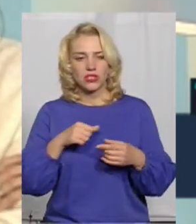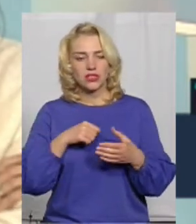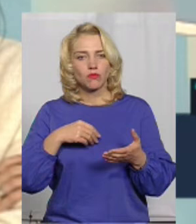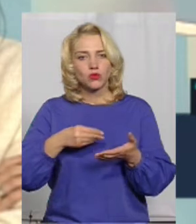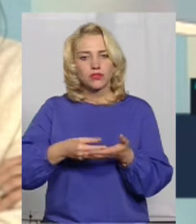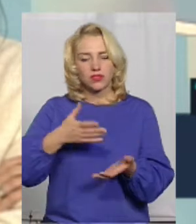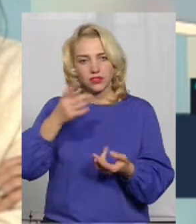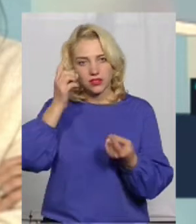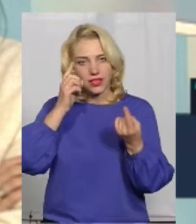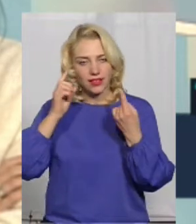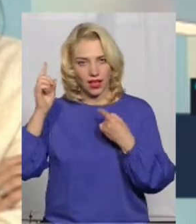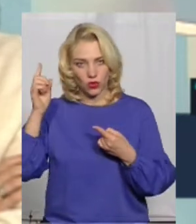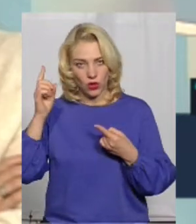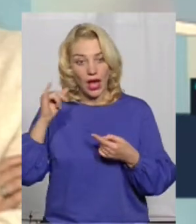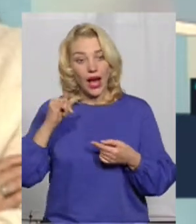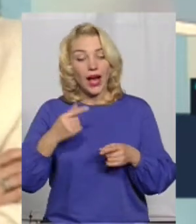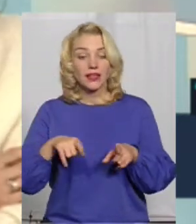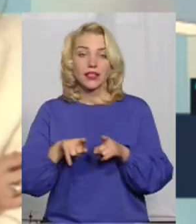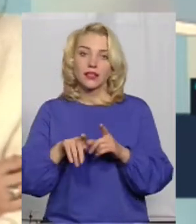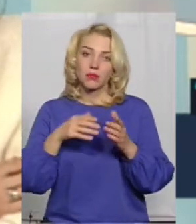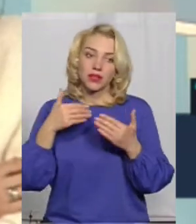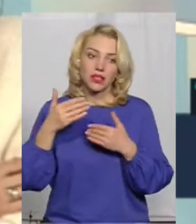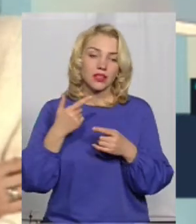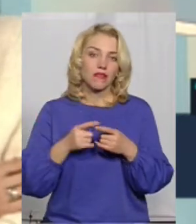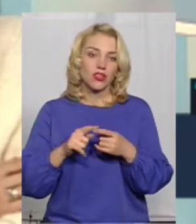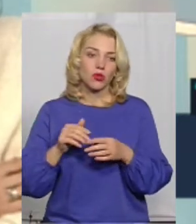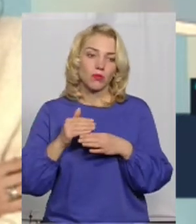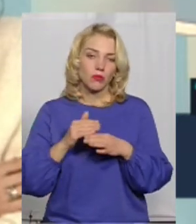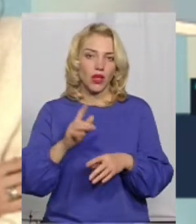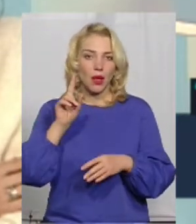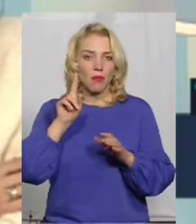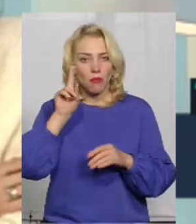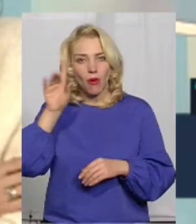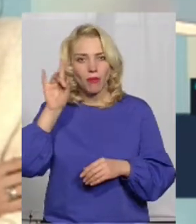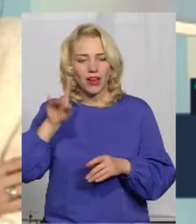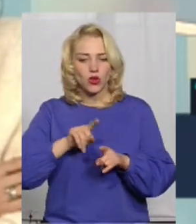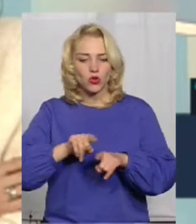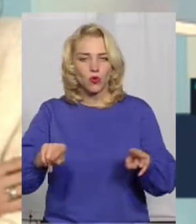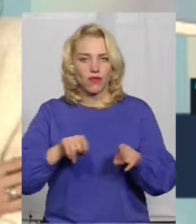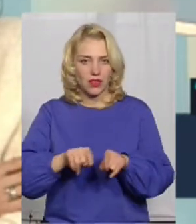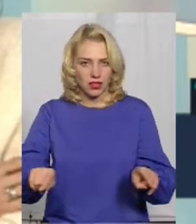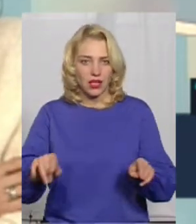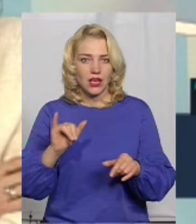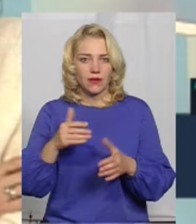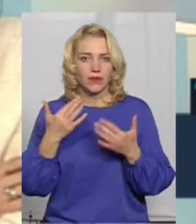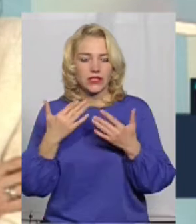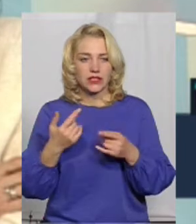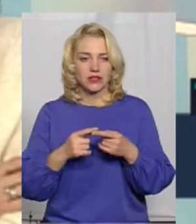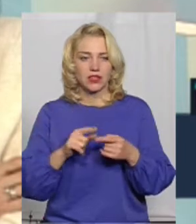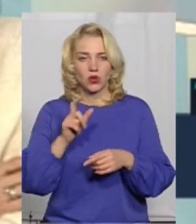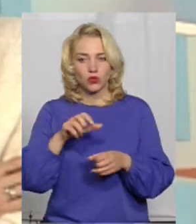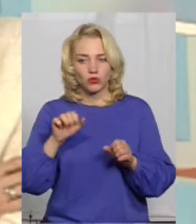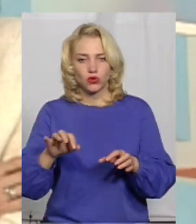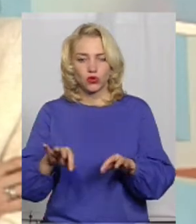саму ідею. І отакий підхід, він допомагає популяризувати. Оскільки тільки надзвичайно сильні люди